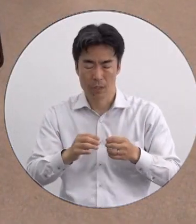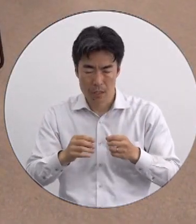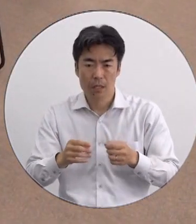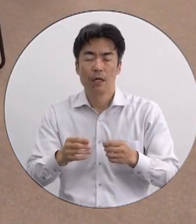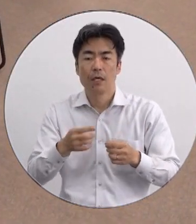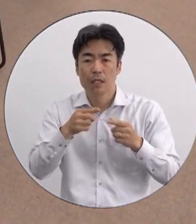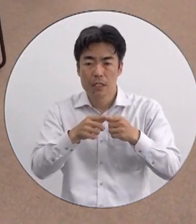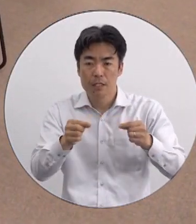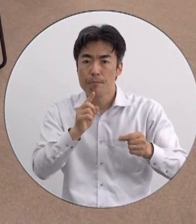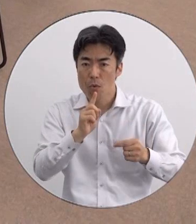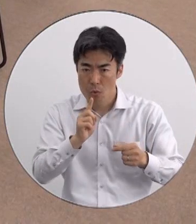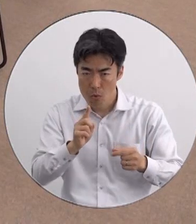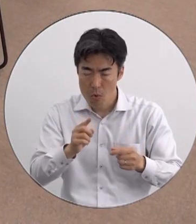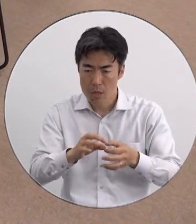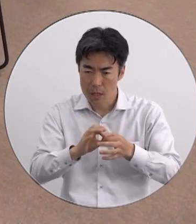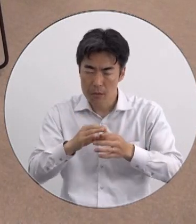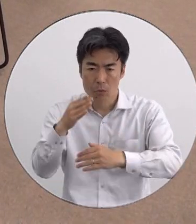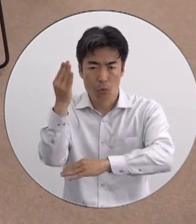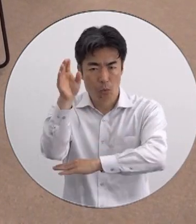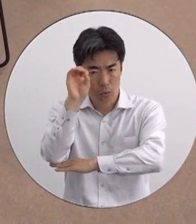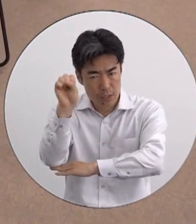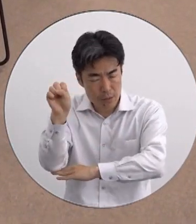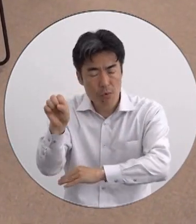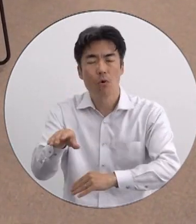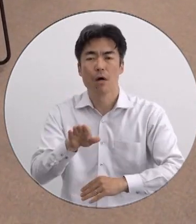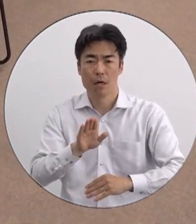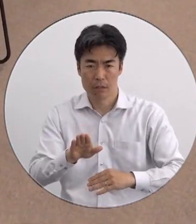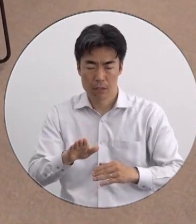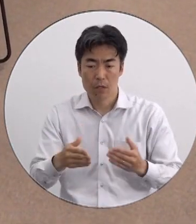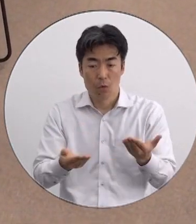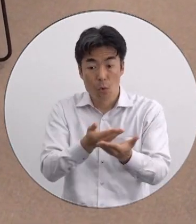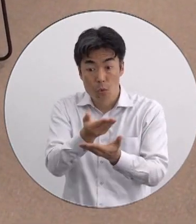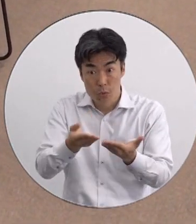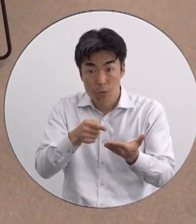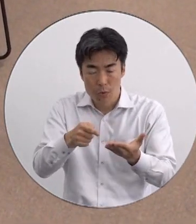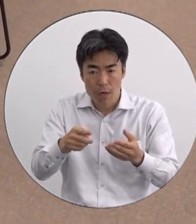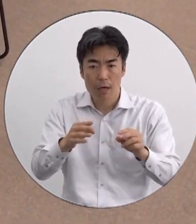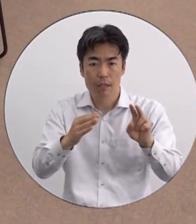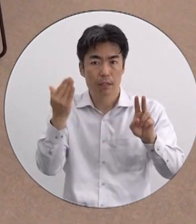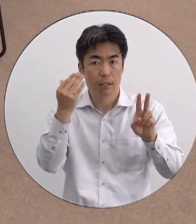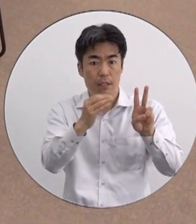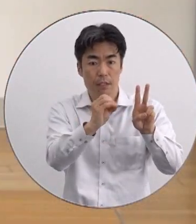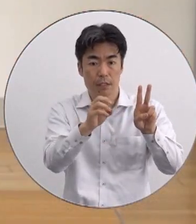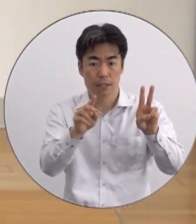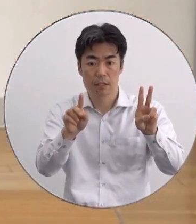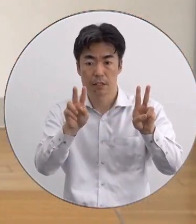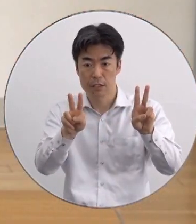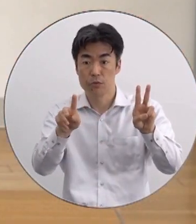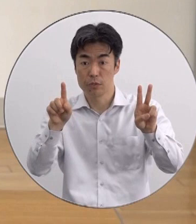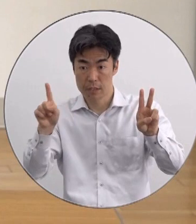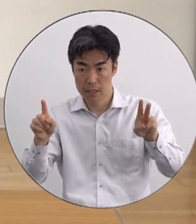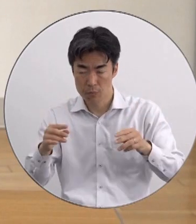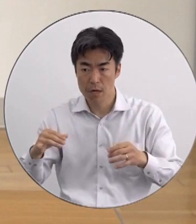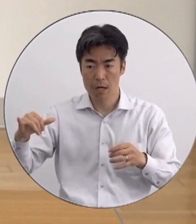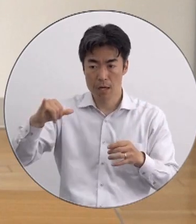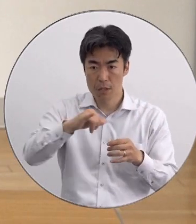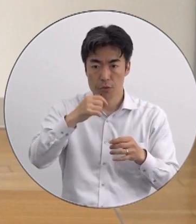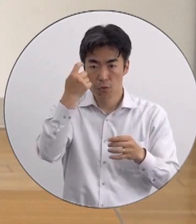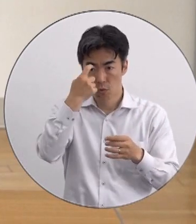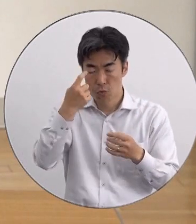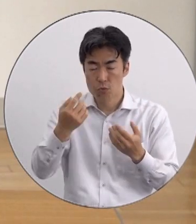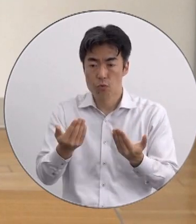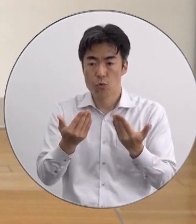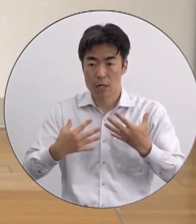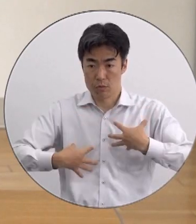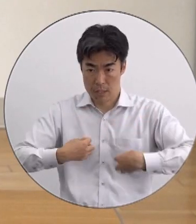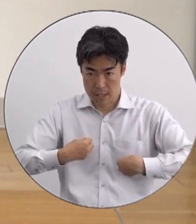日本語という意味での講座等もやっております。交流は2021年に留学生と高校生との交流